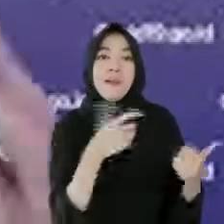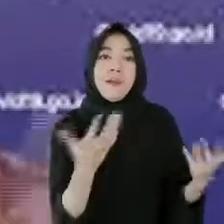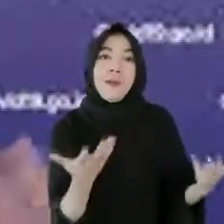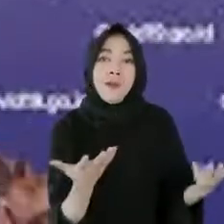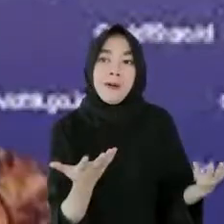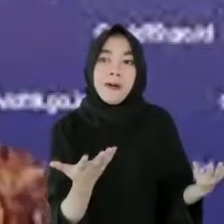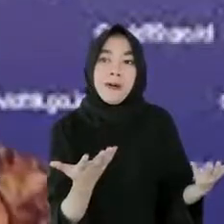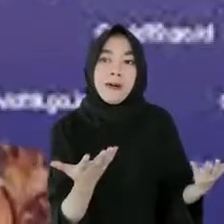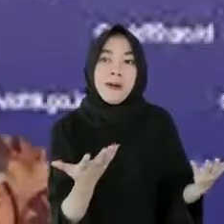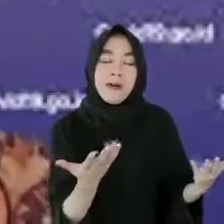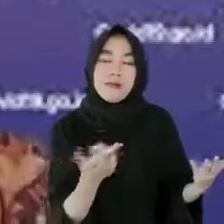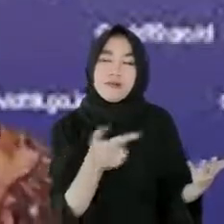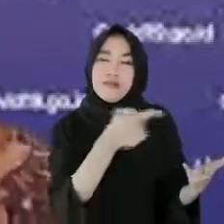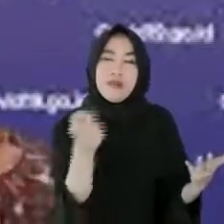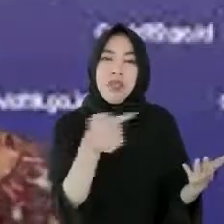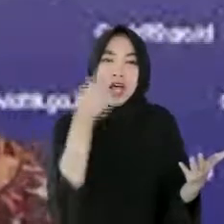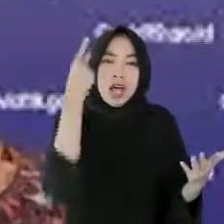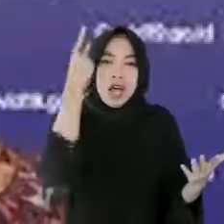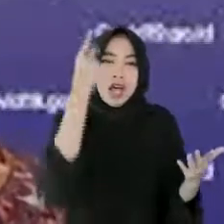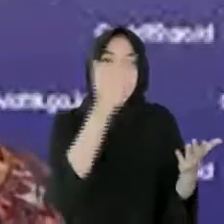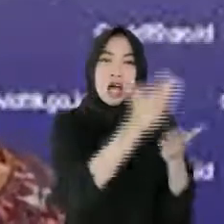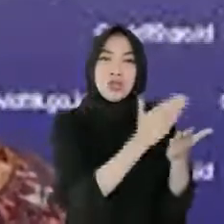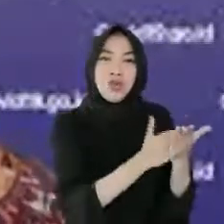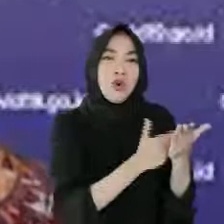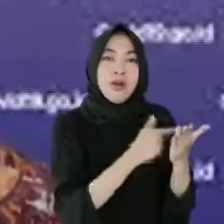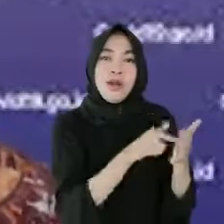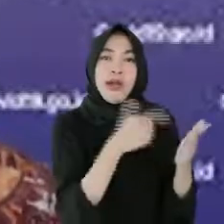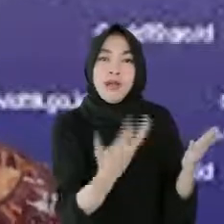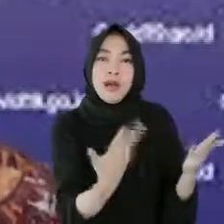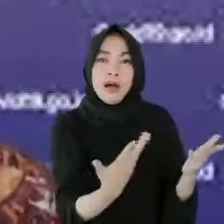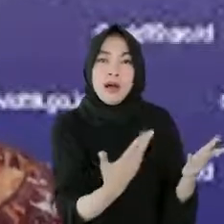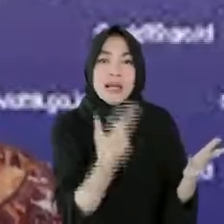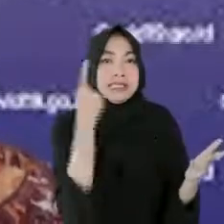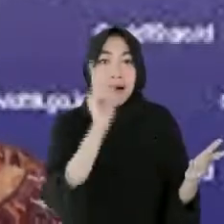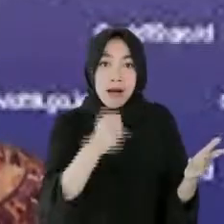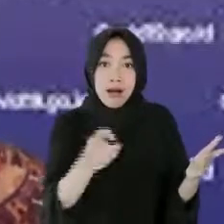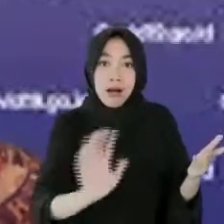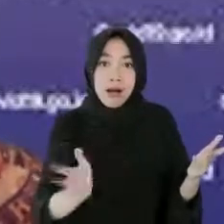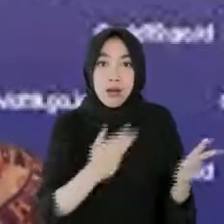Pak Dedi ini apakah ada wacana untuk mengatur tentang hal tersebut